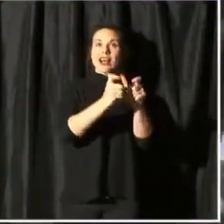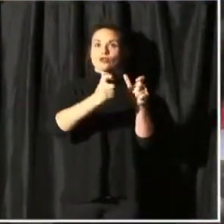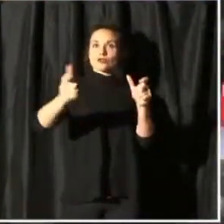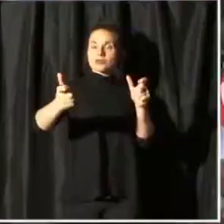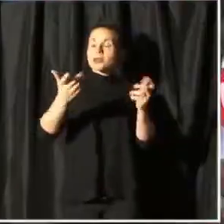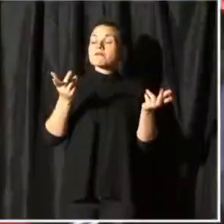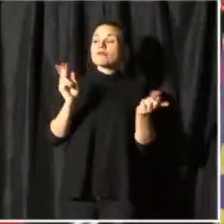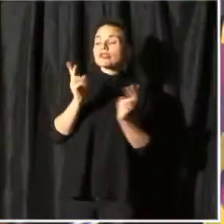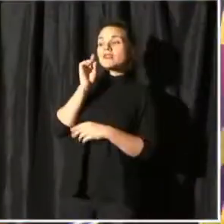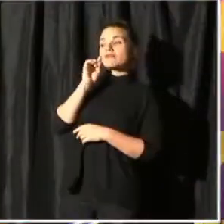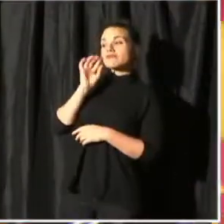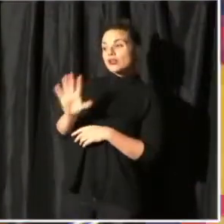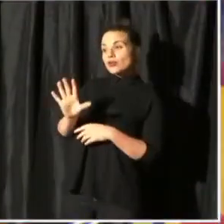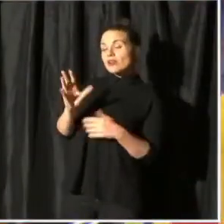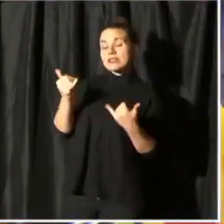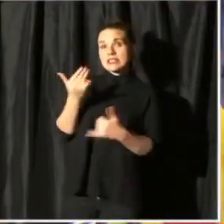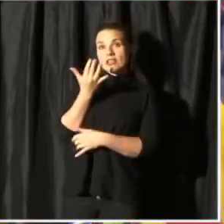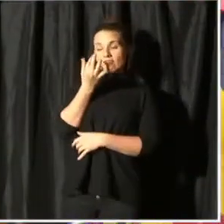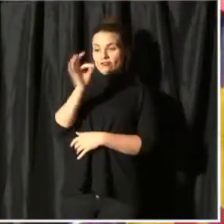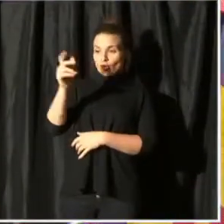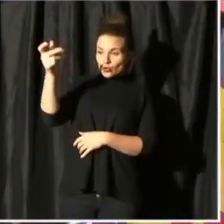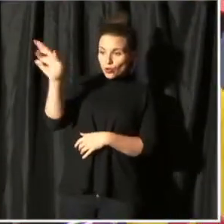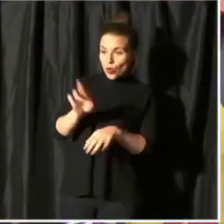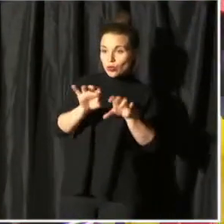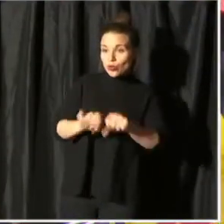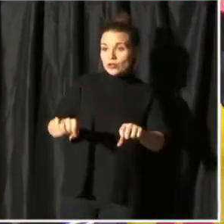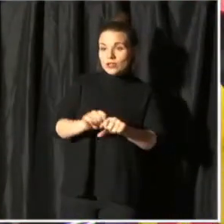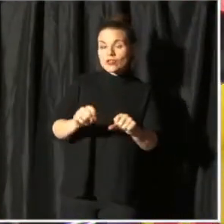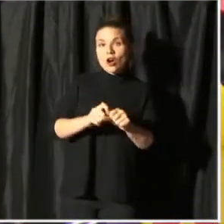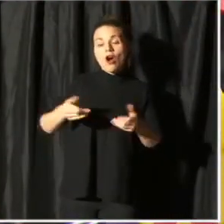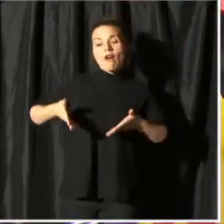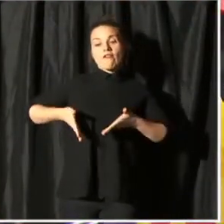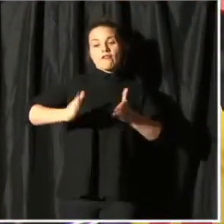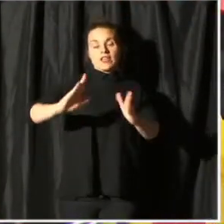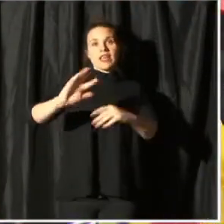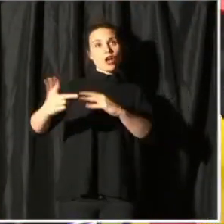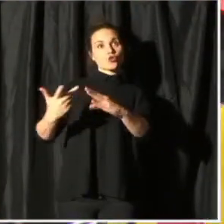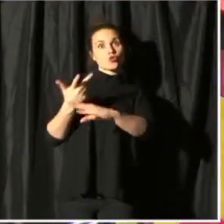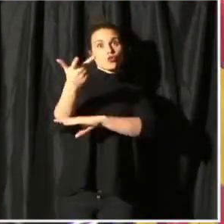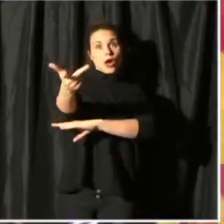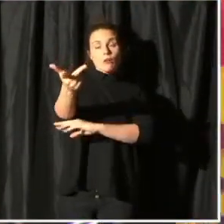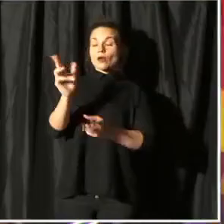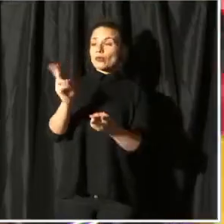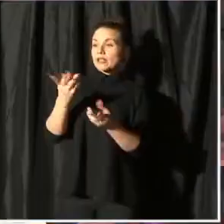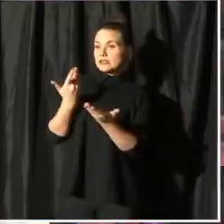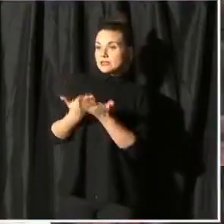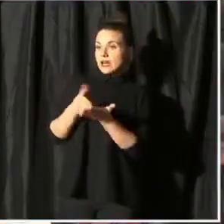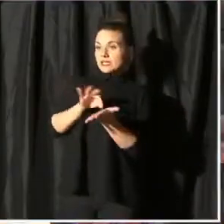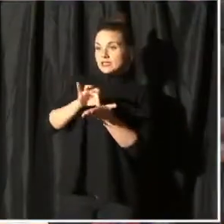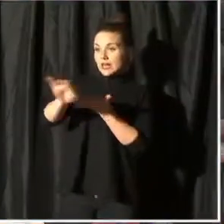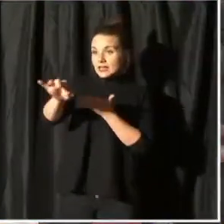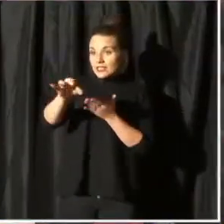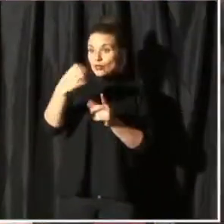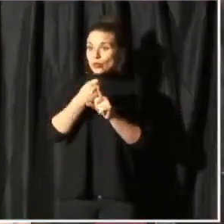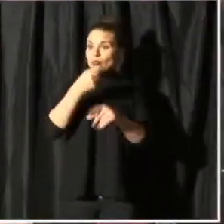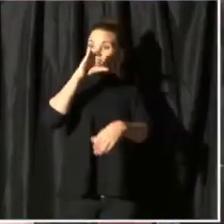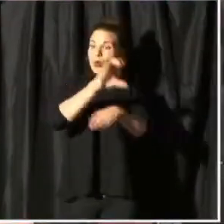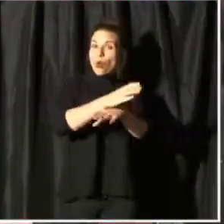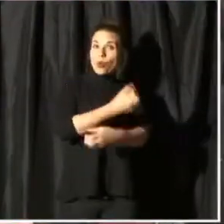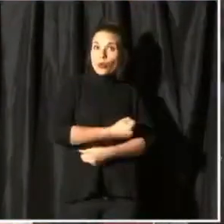c'est dans le stand à la filière durable c'est une stratégie aussi pour lutter contre le chômage